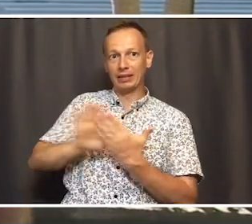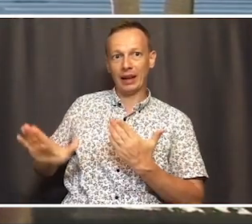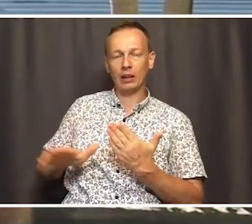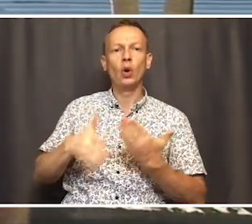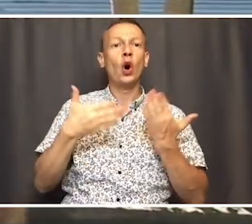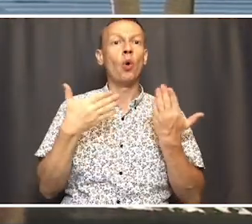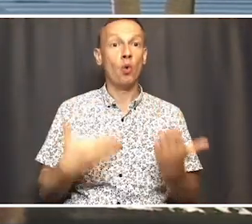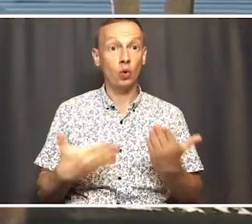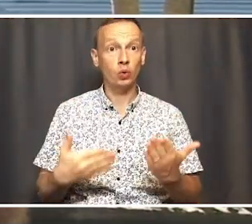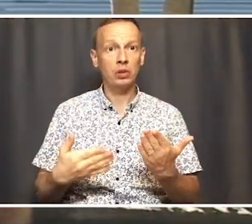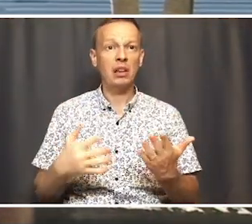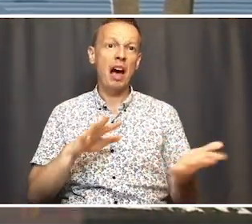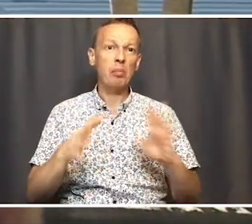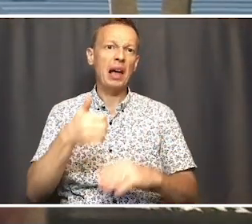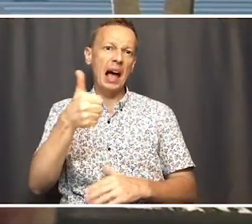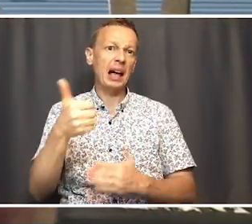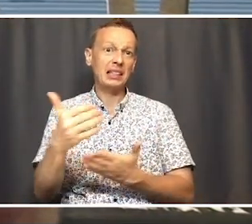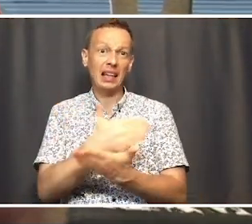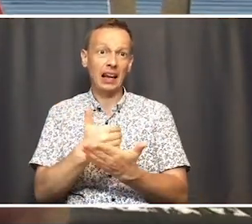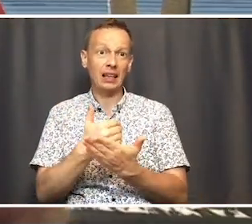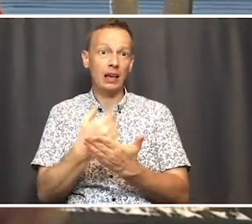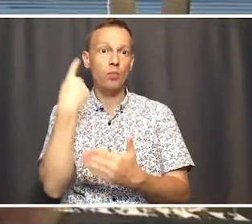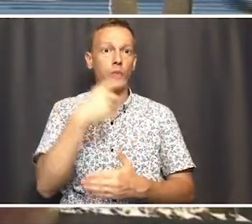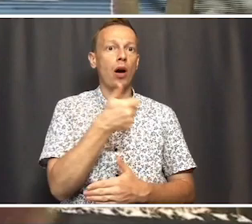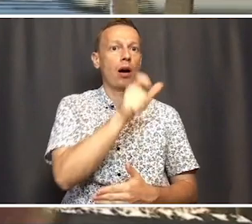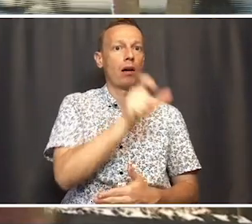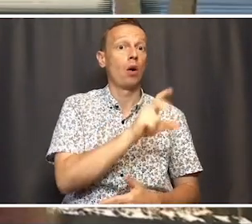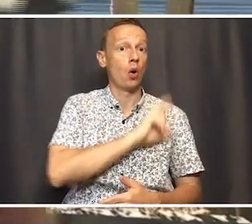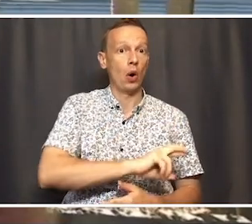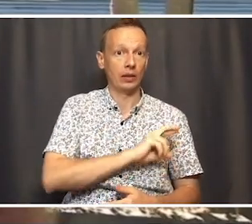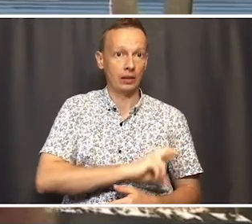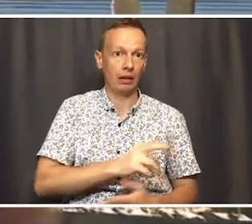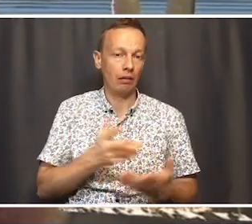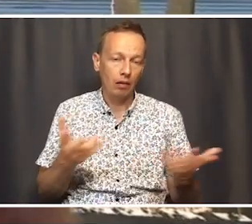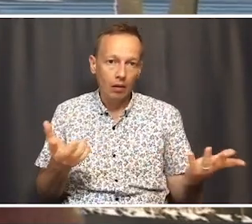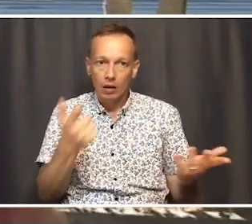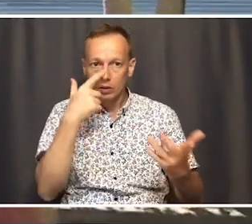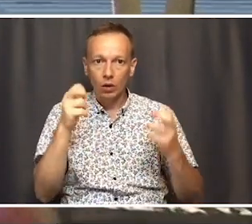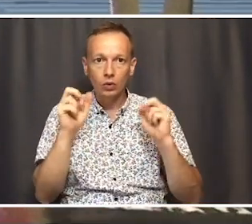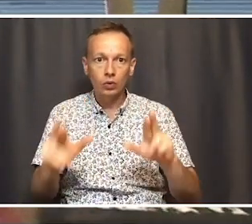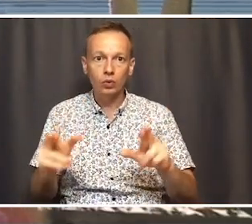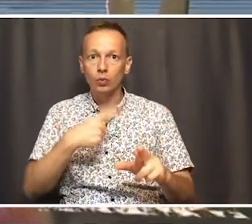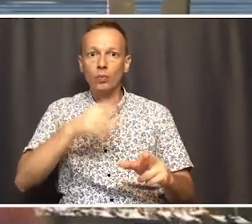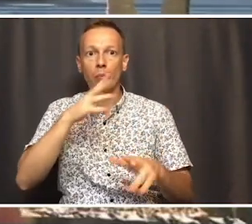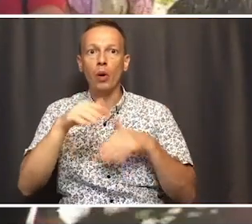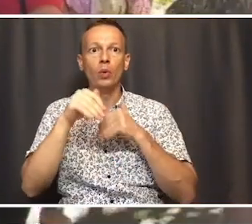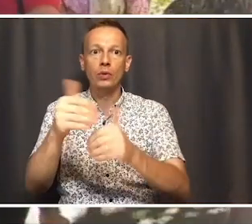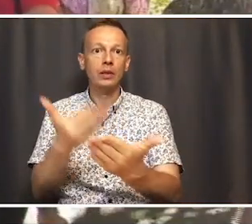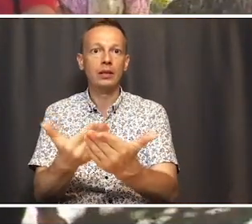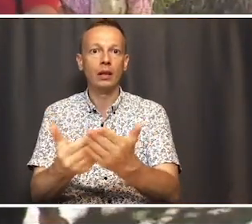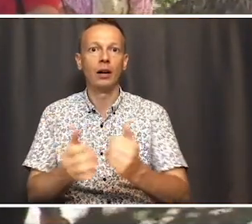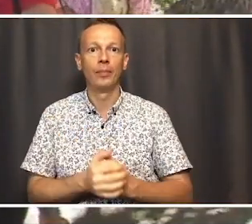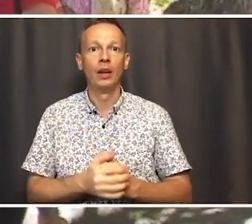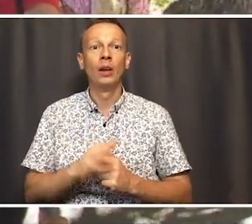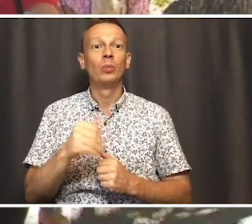Aujourd'hui, il y a à peu près un salarié pour payer un retraité. Il ne faut pas rêver, c'est invivable.